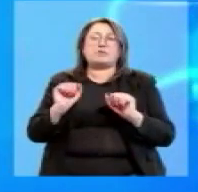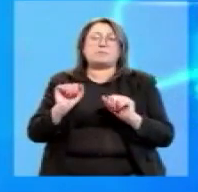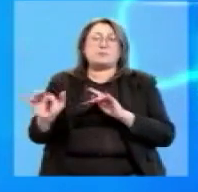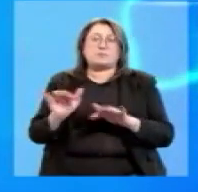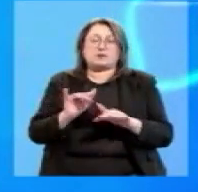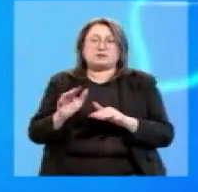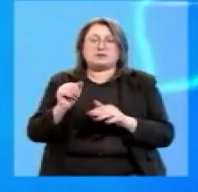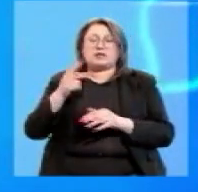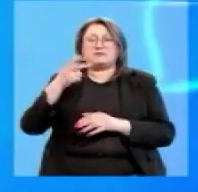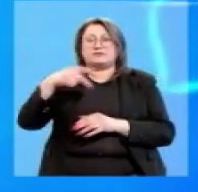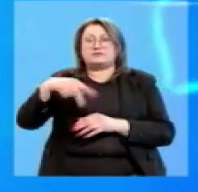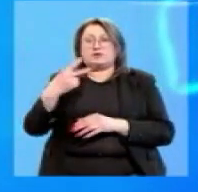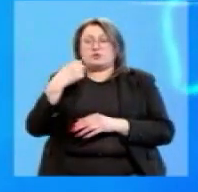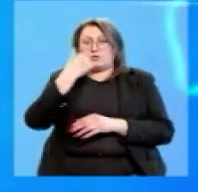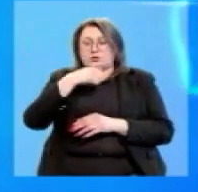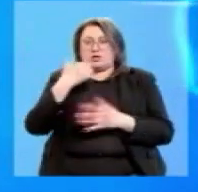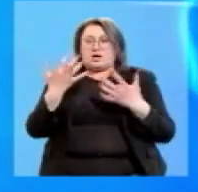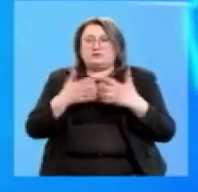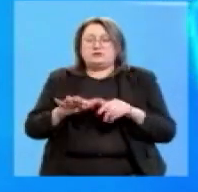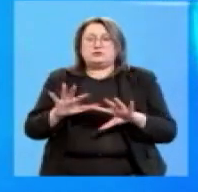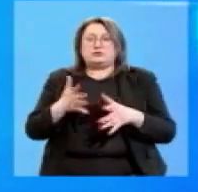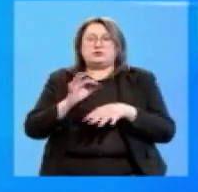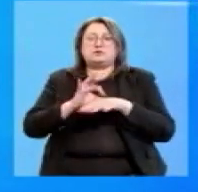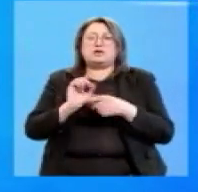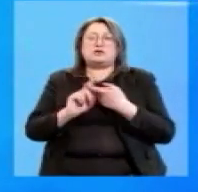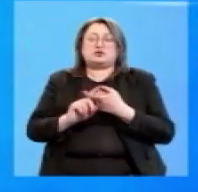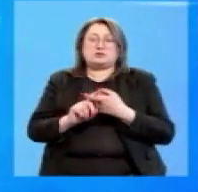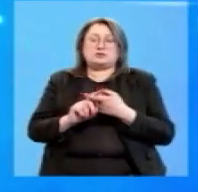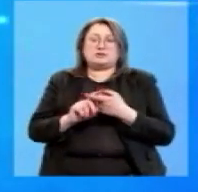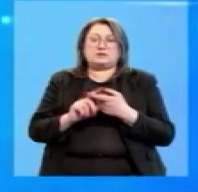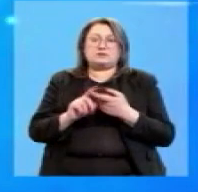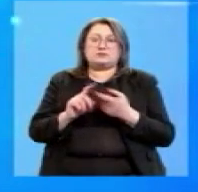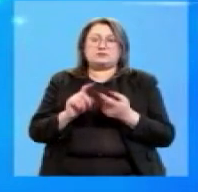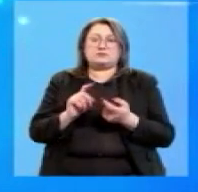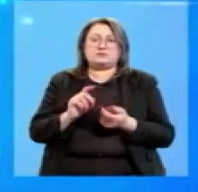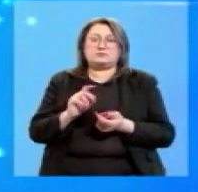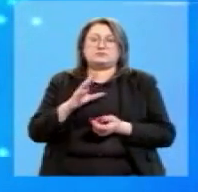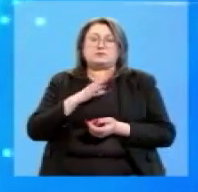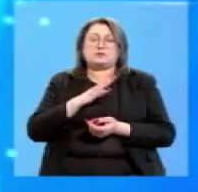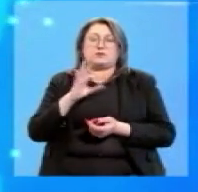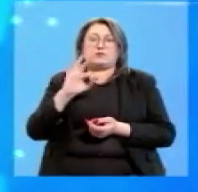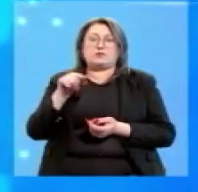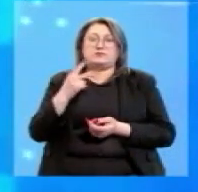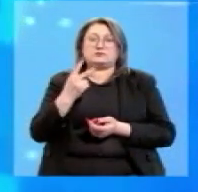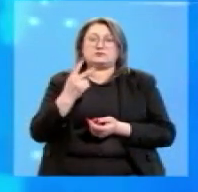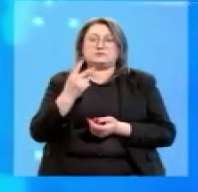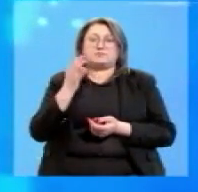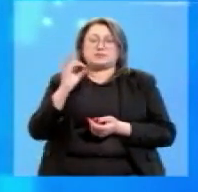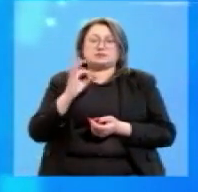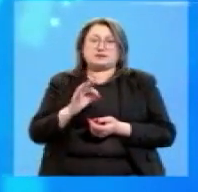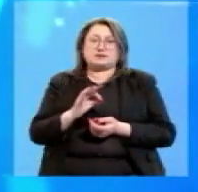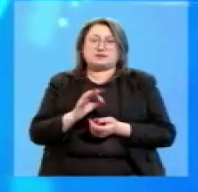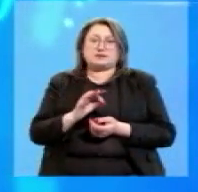облыс бойынша бруцеллезді жұқтыру саны 0,20% құрады. Сонымен қоса 147 карантиндік шаралардың